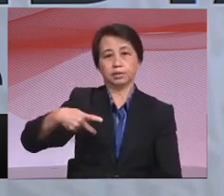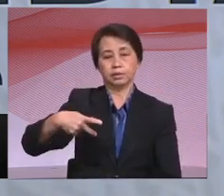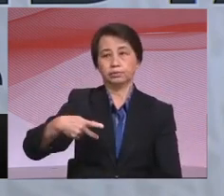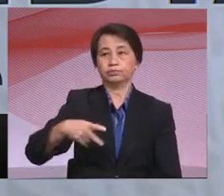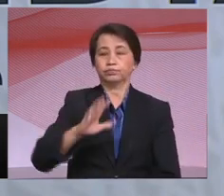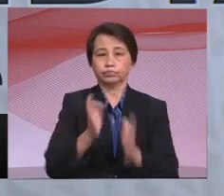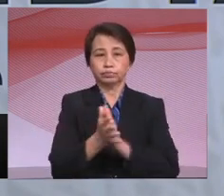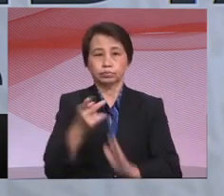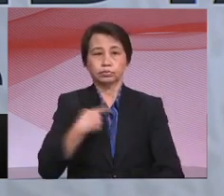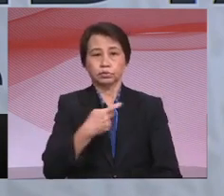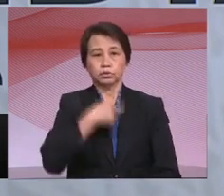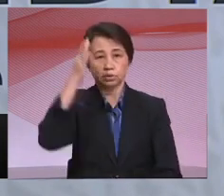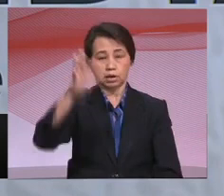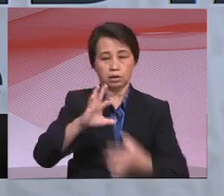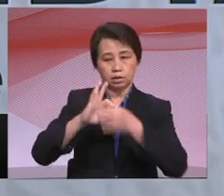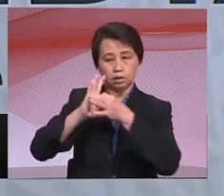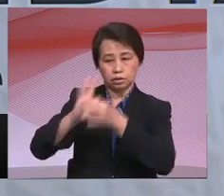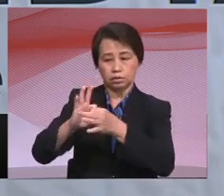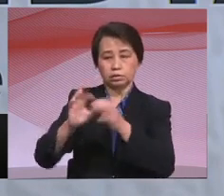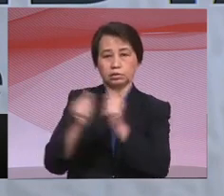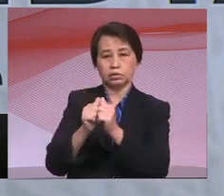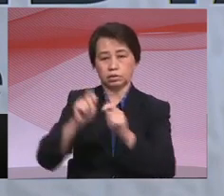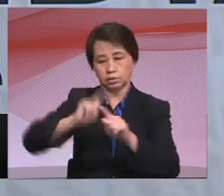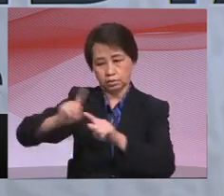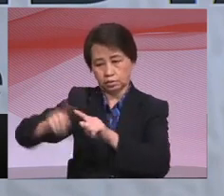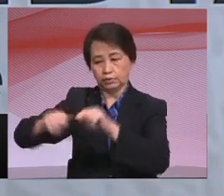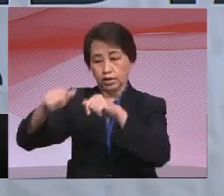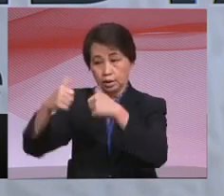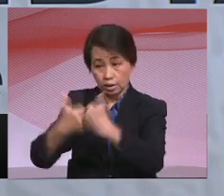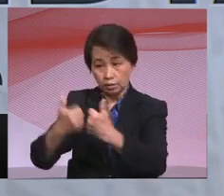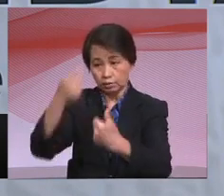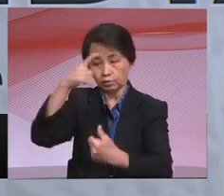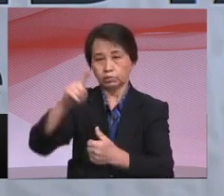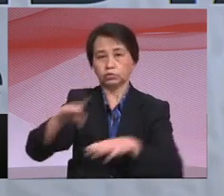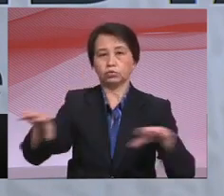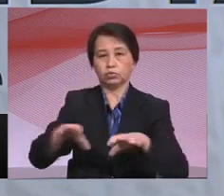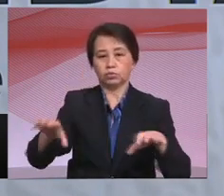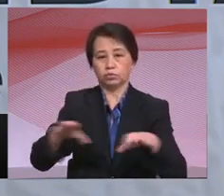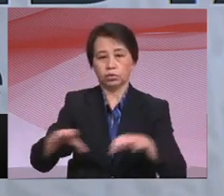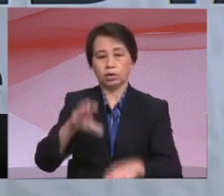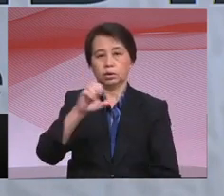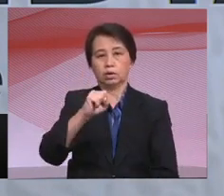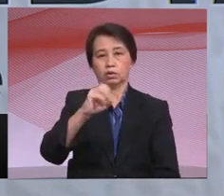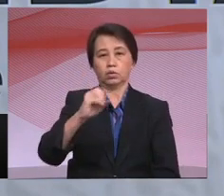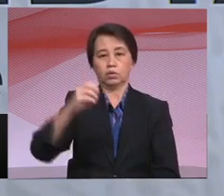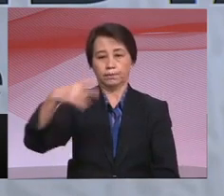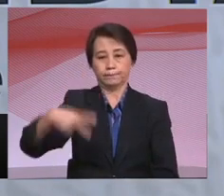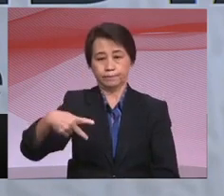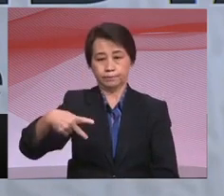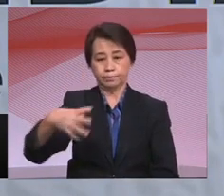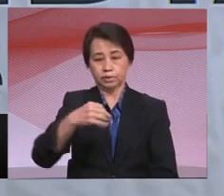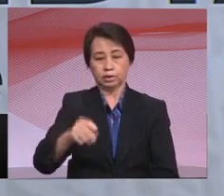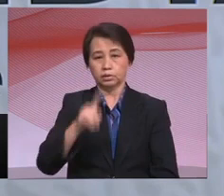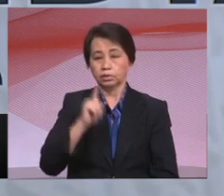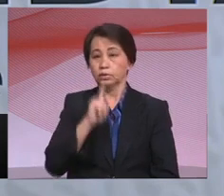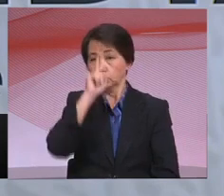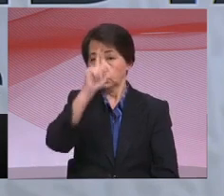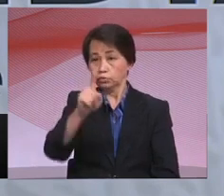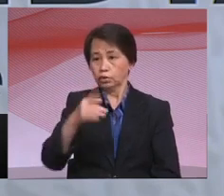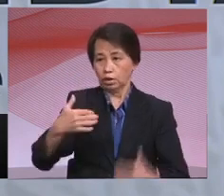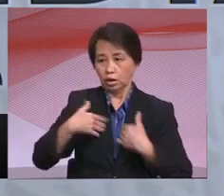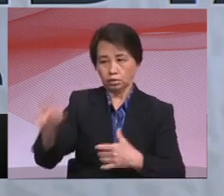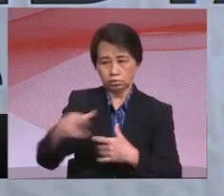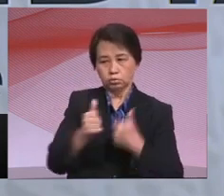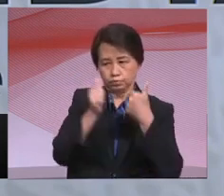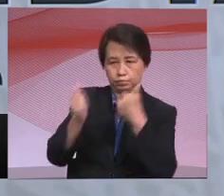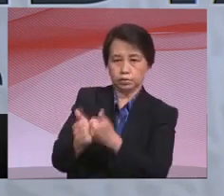kita akan bekerjasama dengan pelbagai agensi untuk melaksanakan SOP tersebut dan pastikan ada